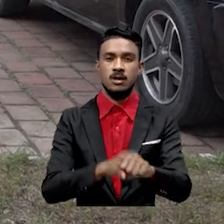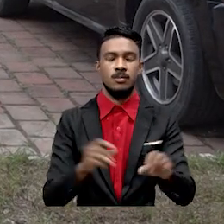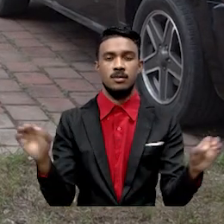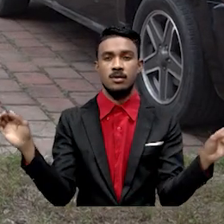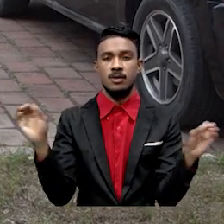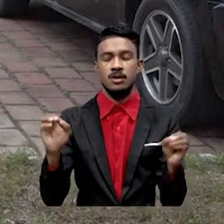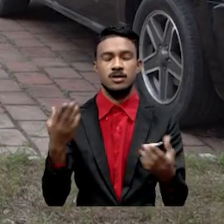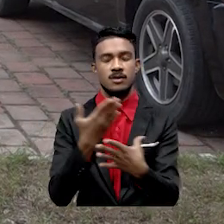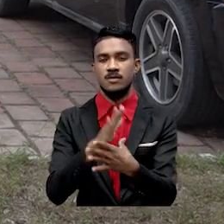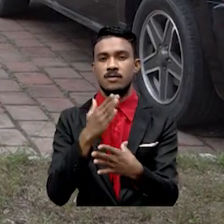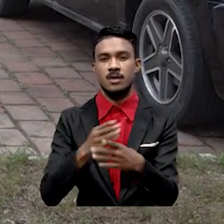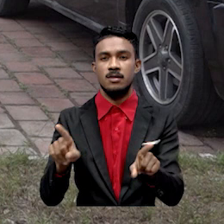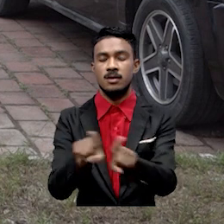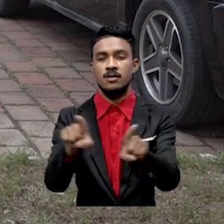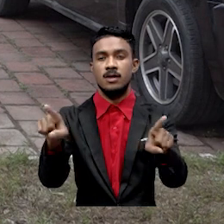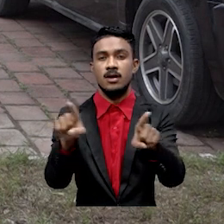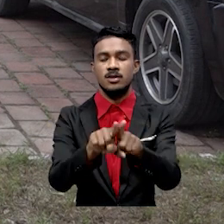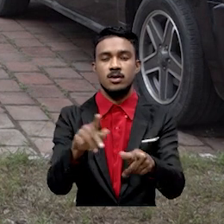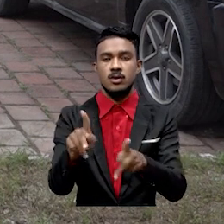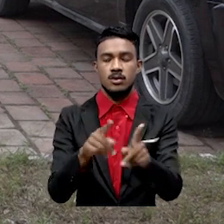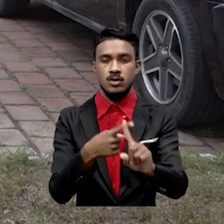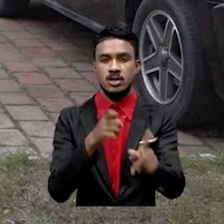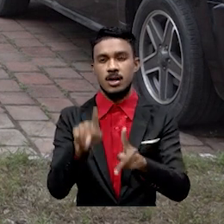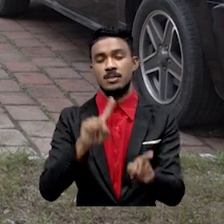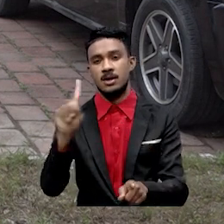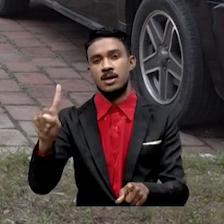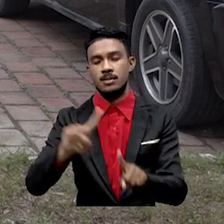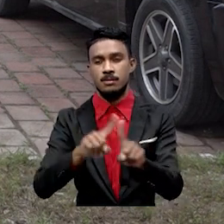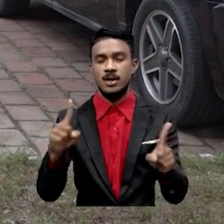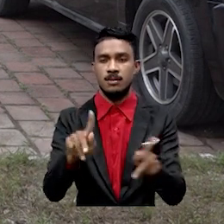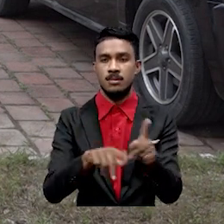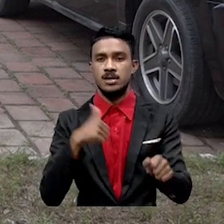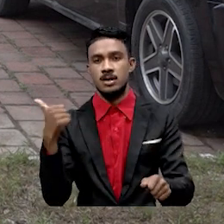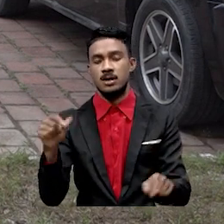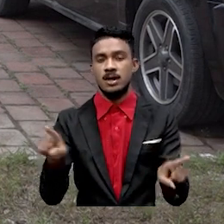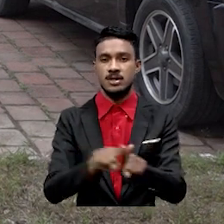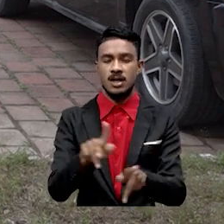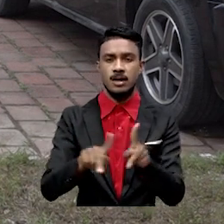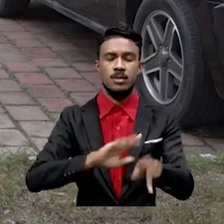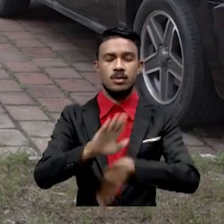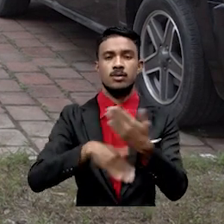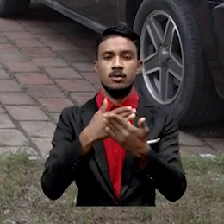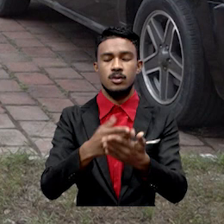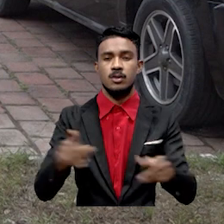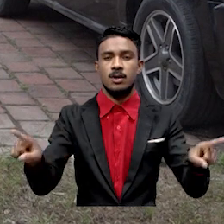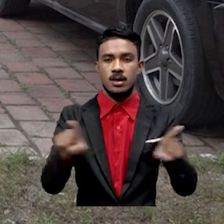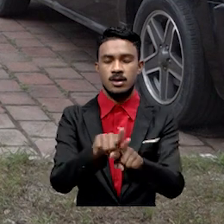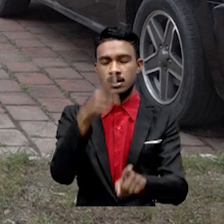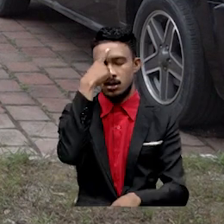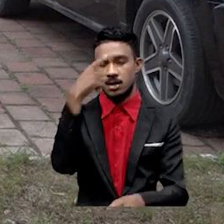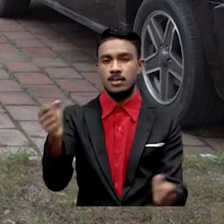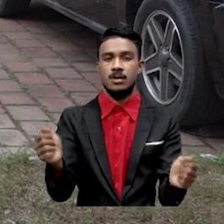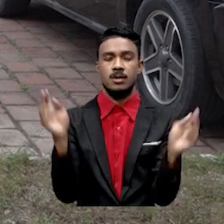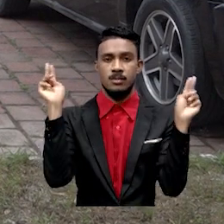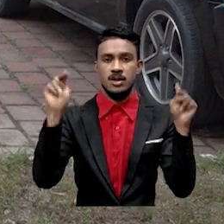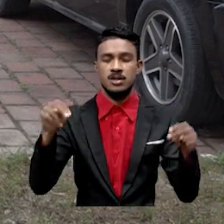fahe no halo komparasaun husi ema ida bae maseluk. Nudar ema, ita hotu hanesang. Tambane precisa